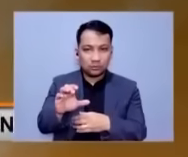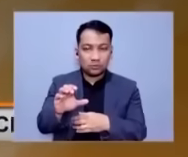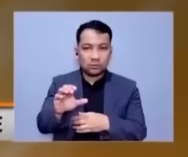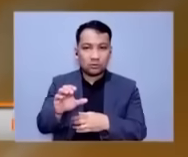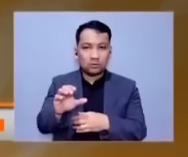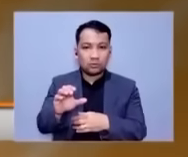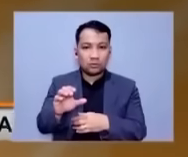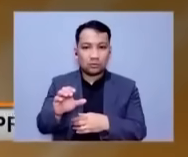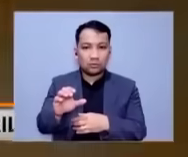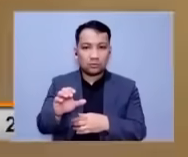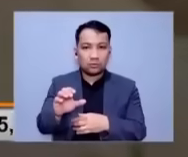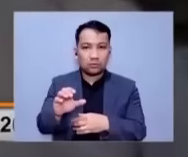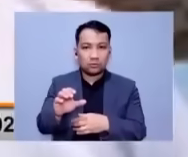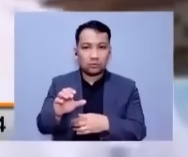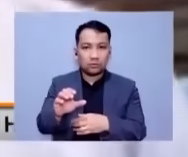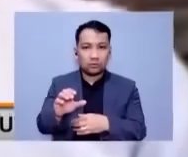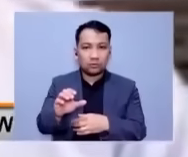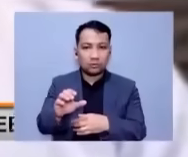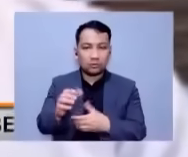Over the counter.